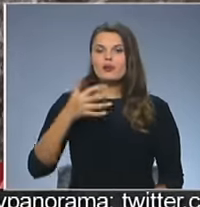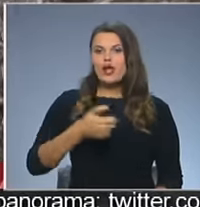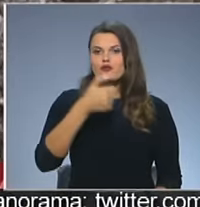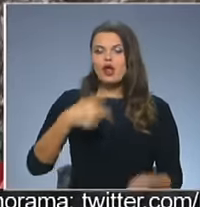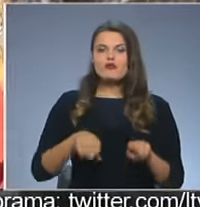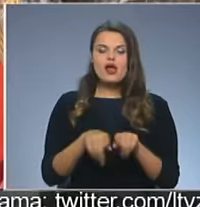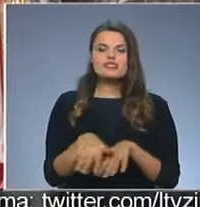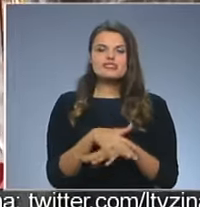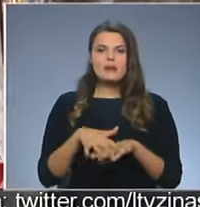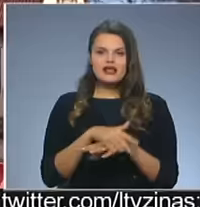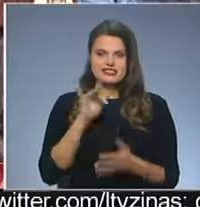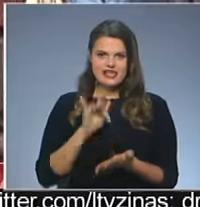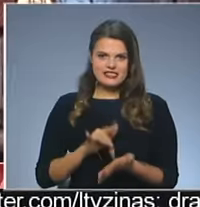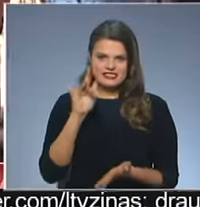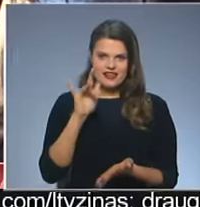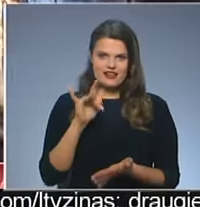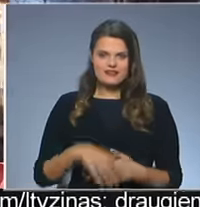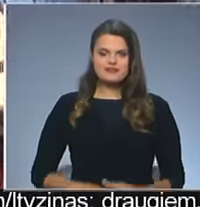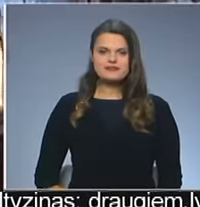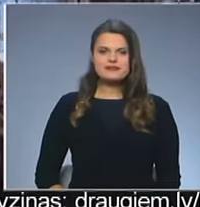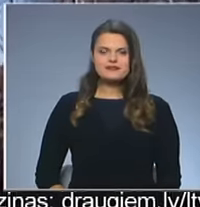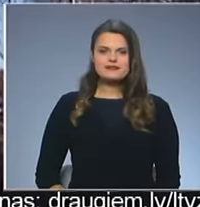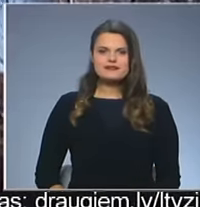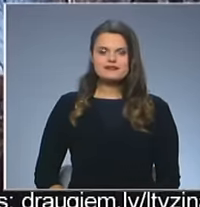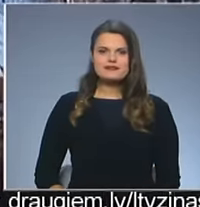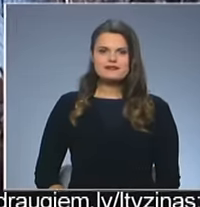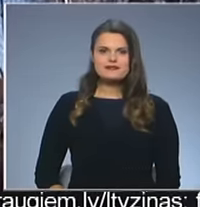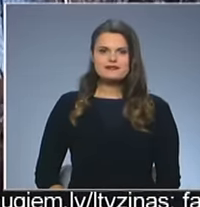Gadu arī sabiedriskais centrs. Selga Dreimane, Edvīns Svēls, Aizputes televīzija.